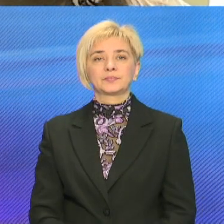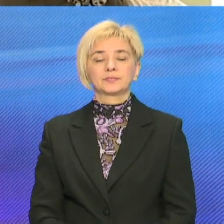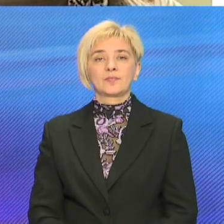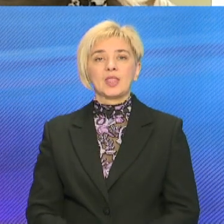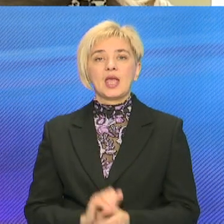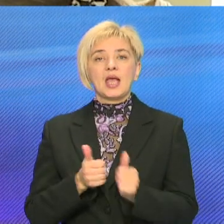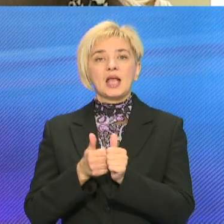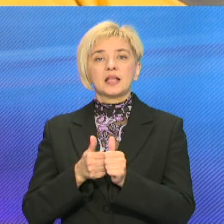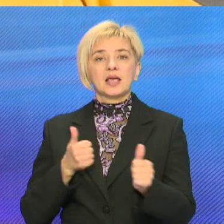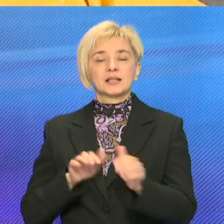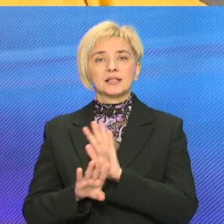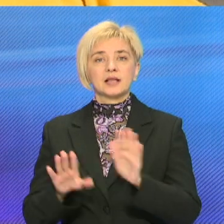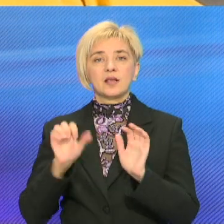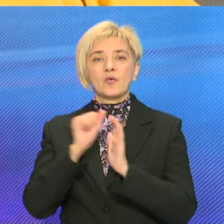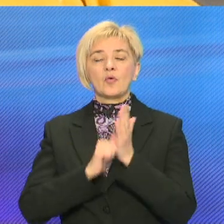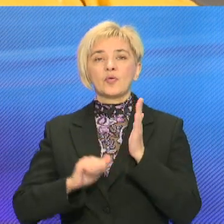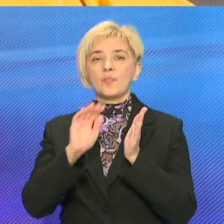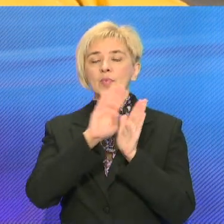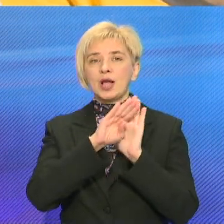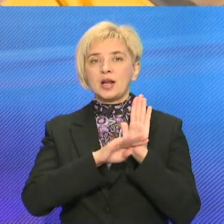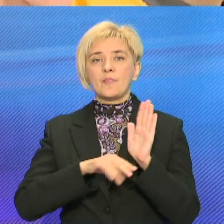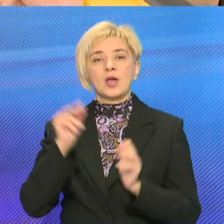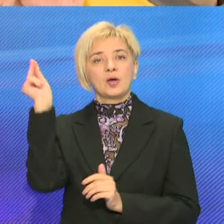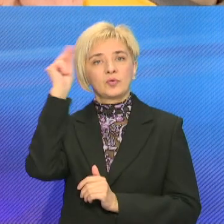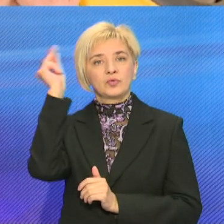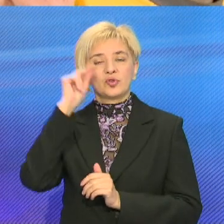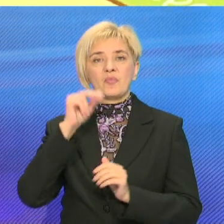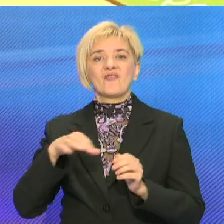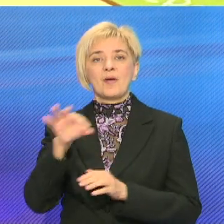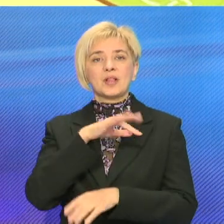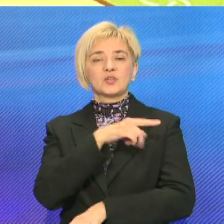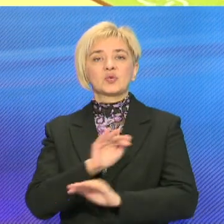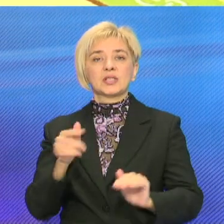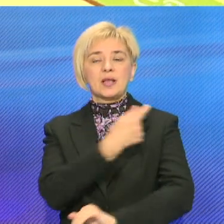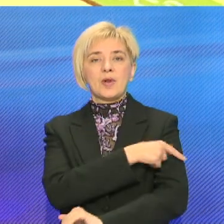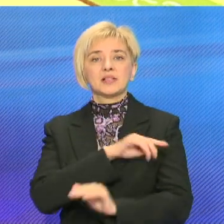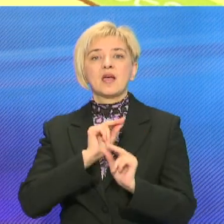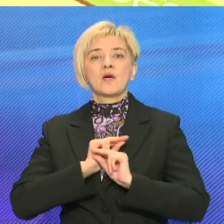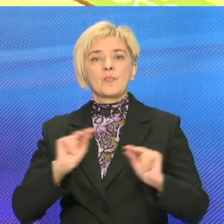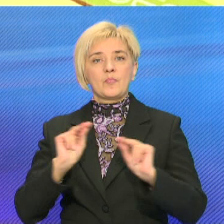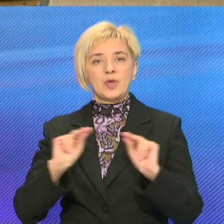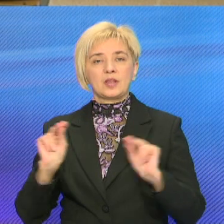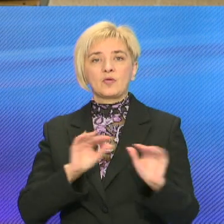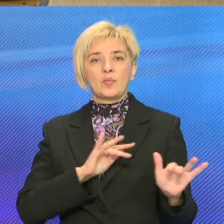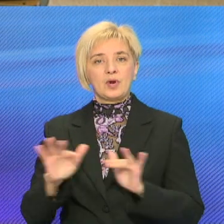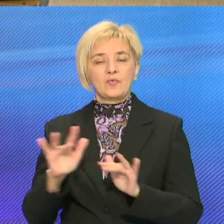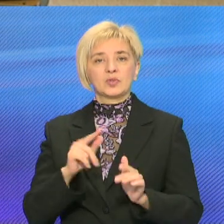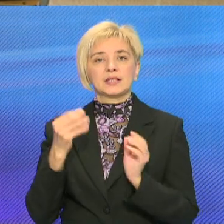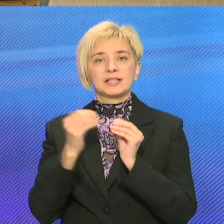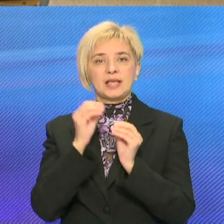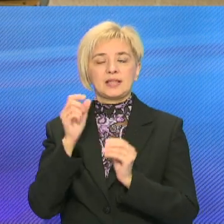Не отстать от программы. Занятки у областной дитячей больницы для маленьких пациентов проводят педагоги 10-й городской